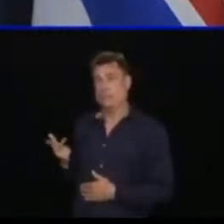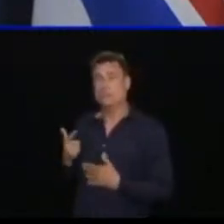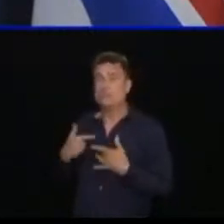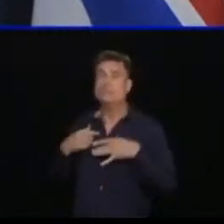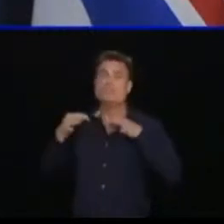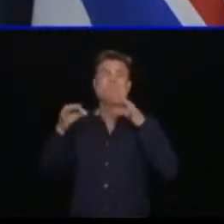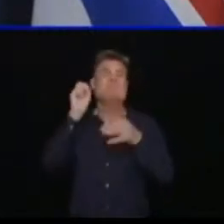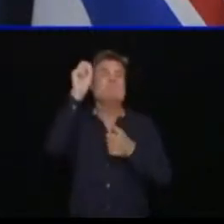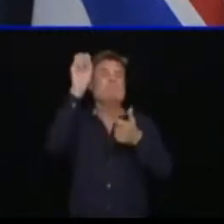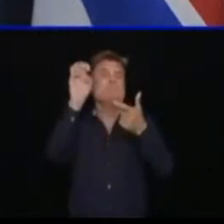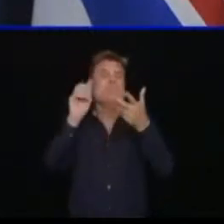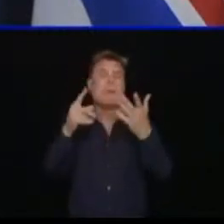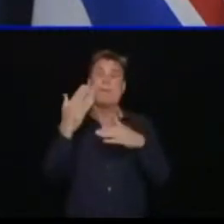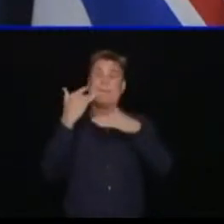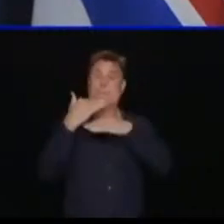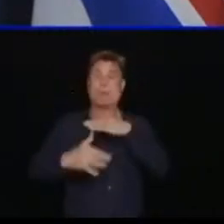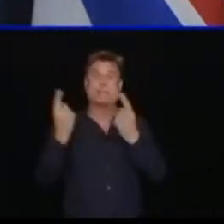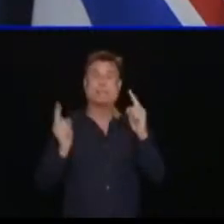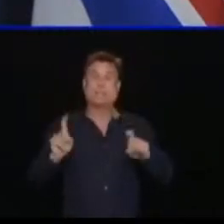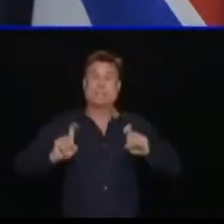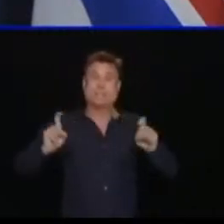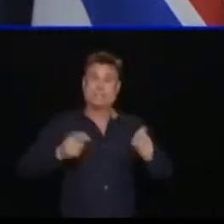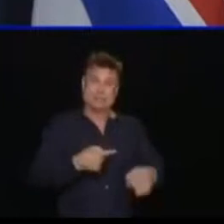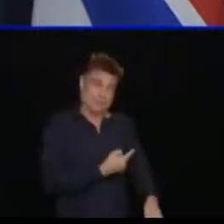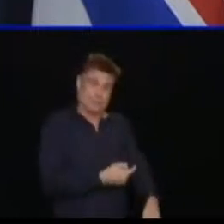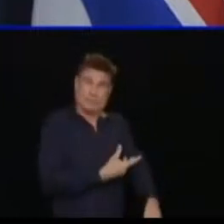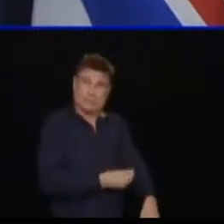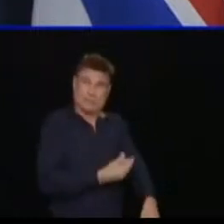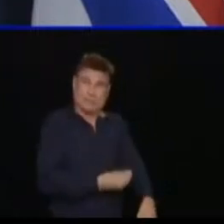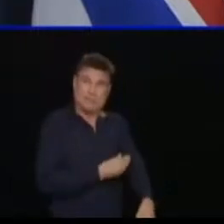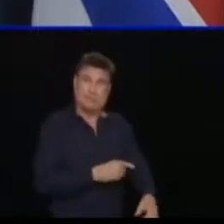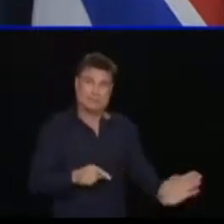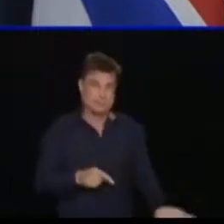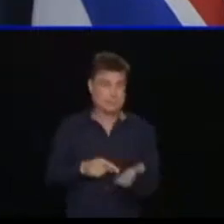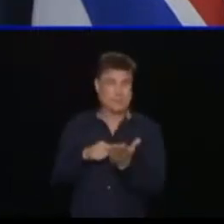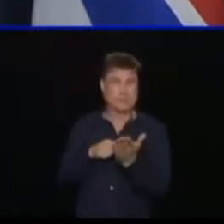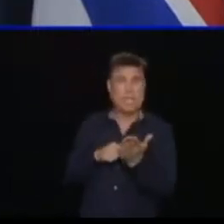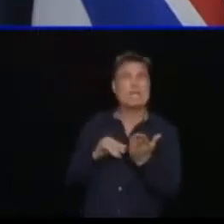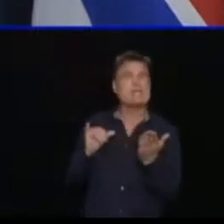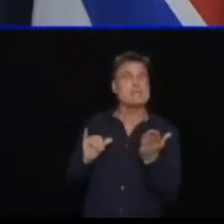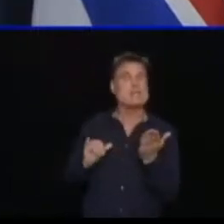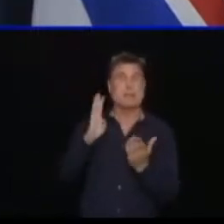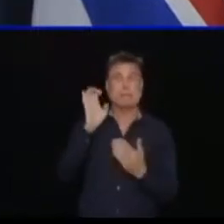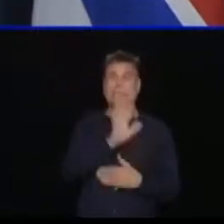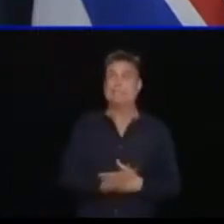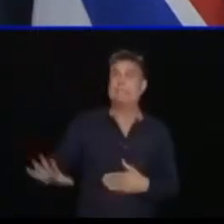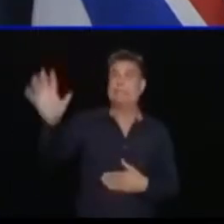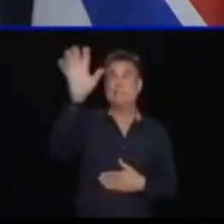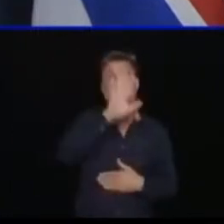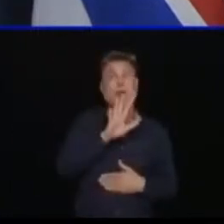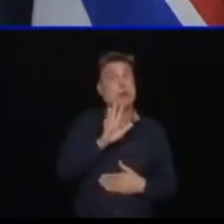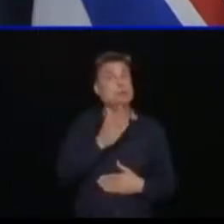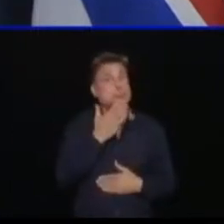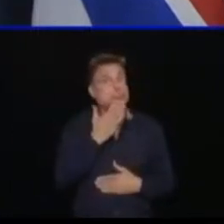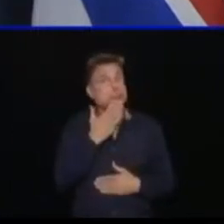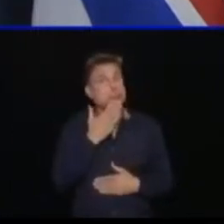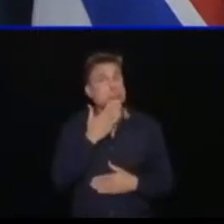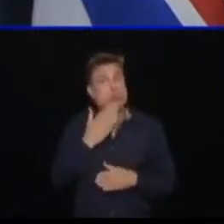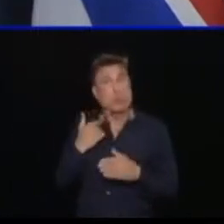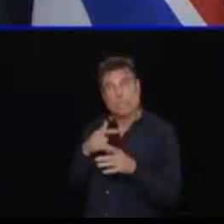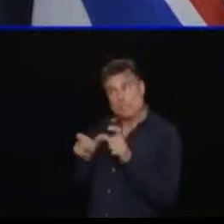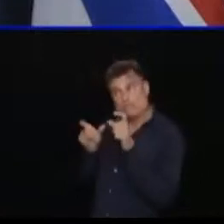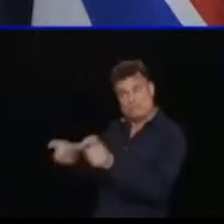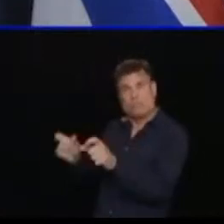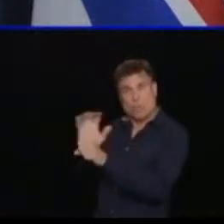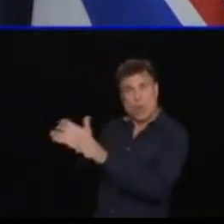那么我们也给大家也汇报过这个血清抗体的调查情况，这也是告诉大家我